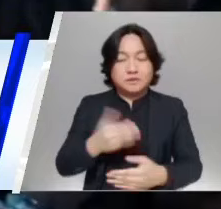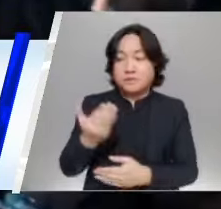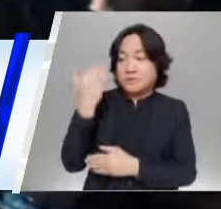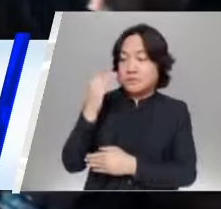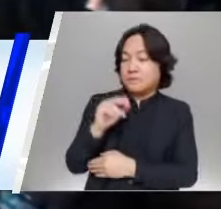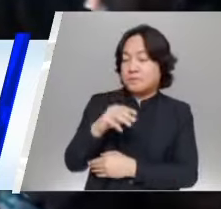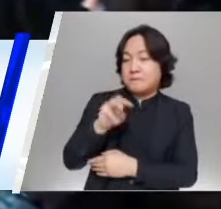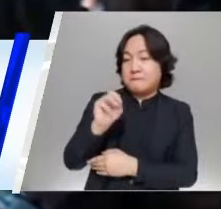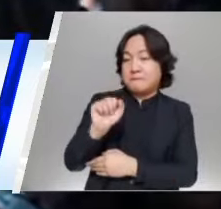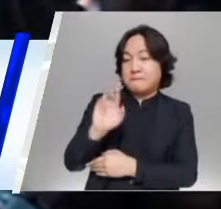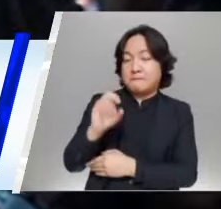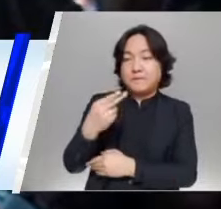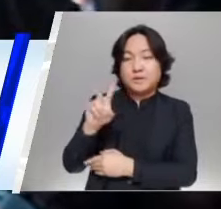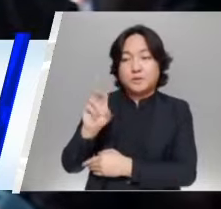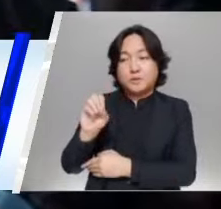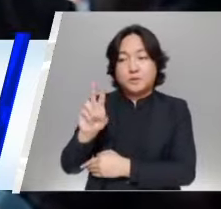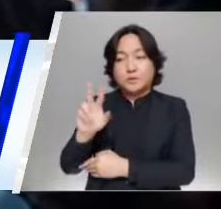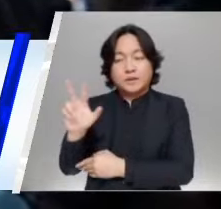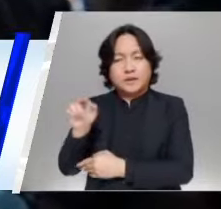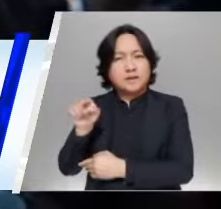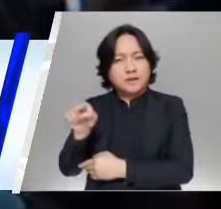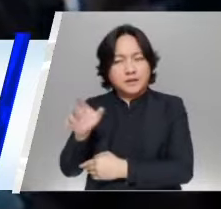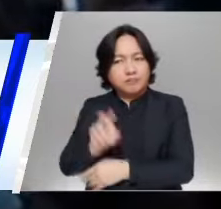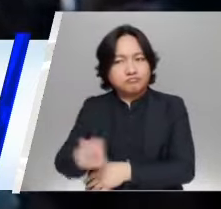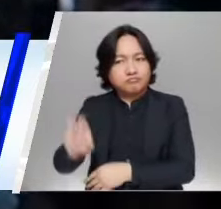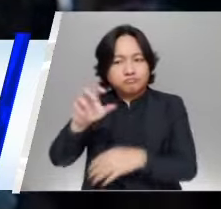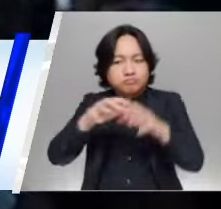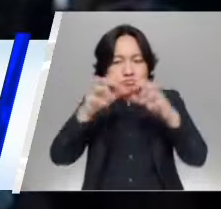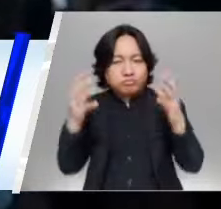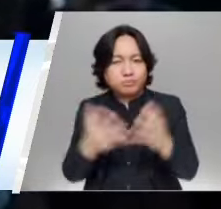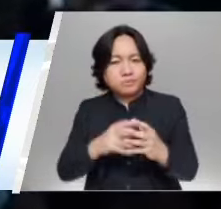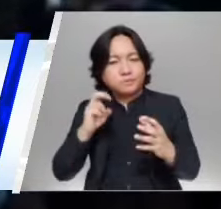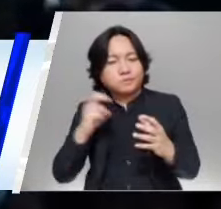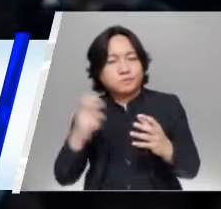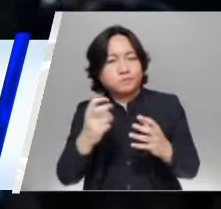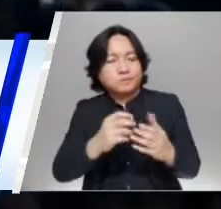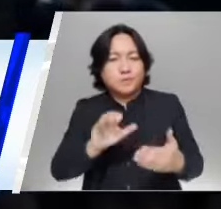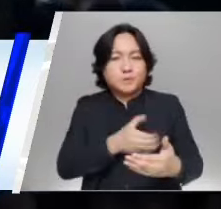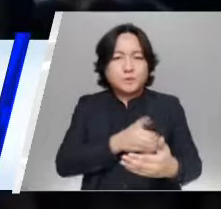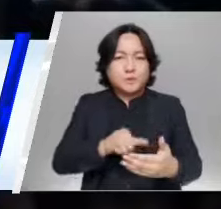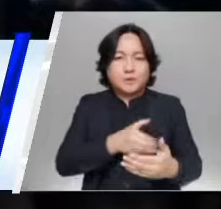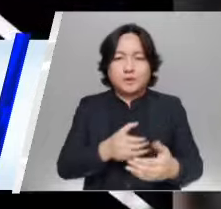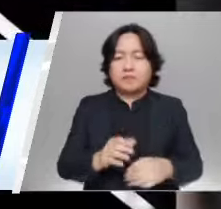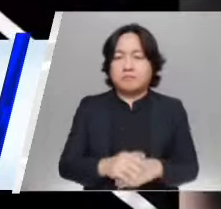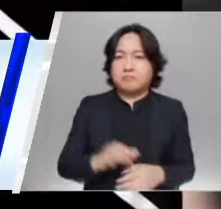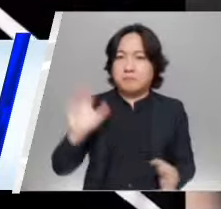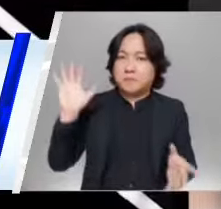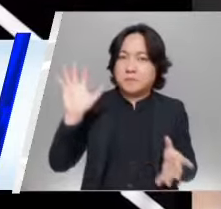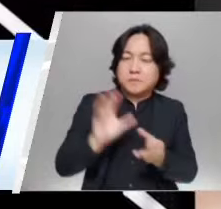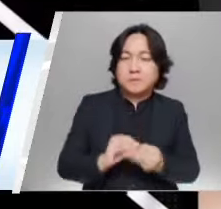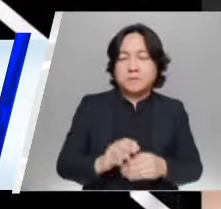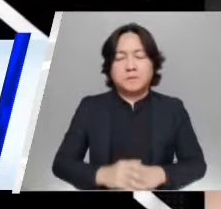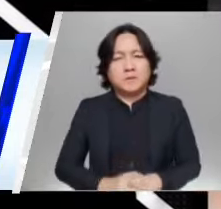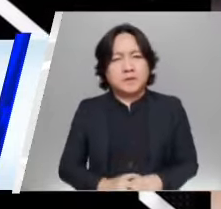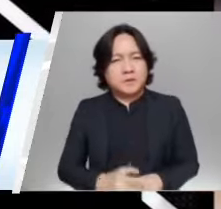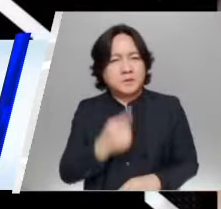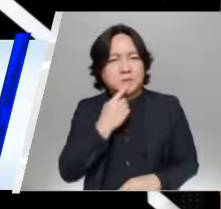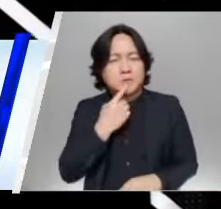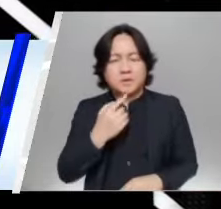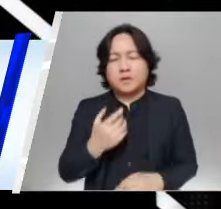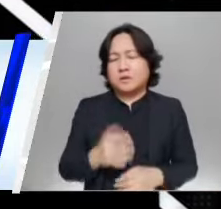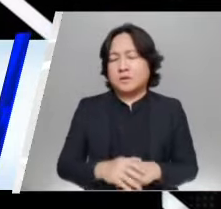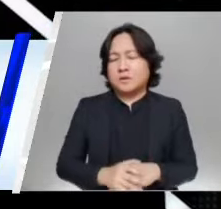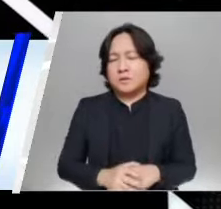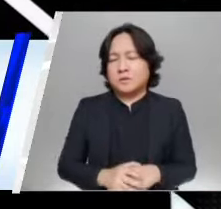mahigit 2 bilyong dolyar ang kita. Ang mahigit 100 shows sa loob ng 21 buwan, hindi pinalampas